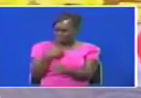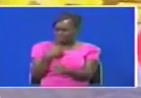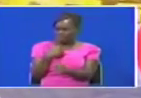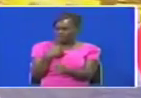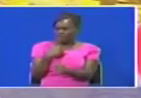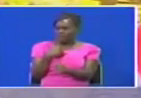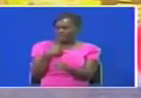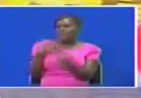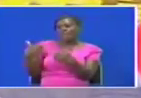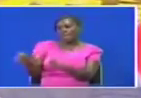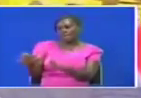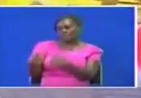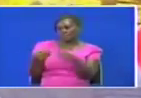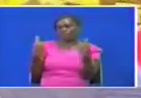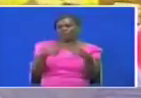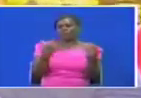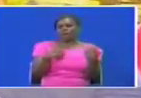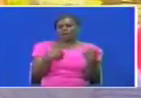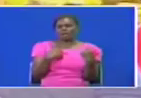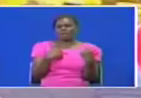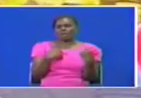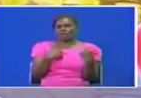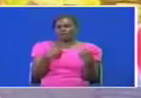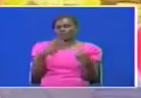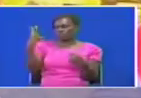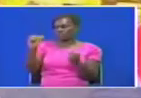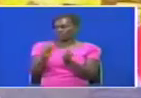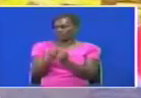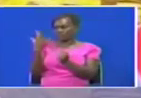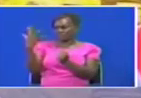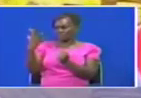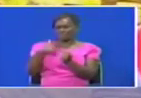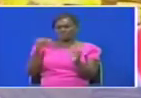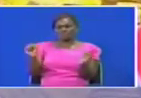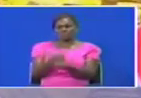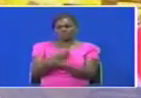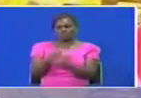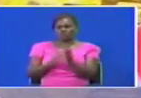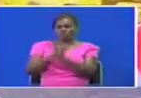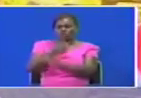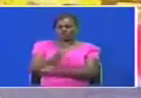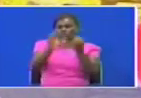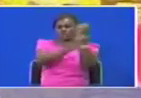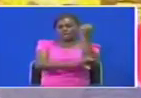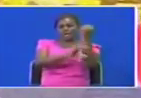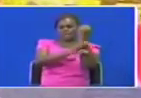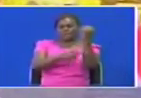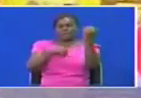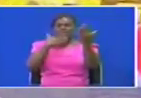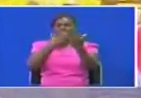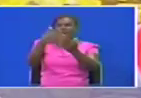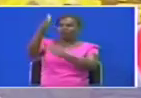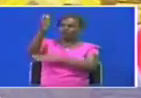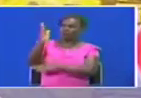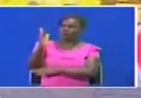nilitoka kwa sababu ya injury, juu nilikuwa na injury 2015, so si kuweza kwenda world cross country. So nashukuru Mungu sana,